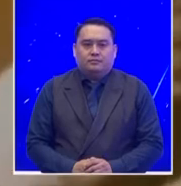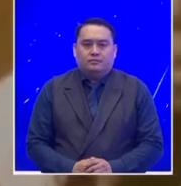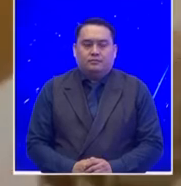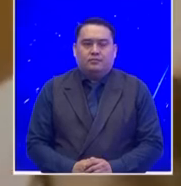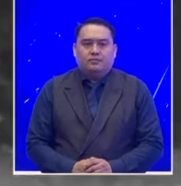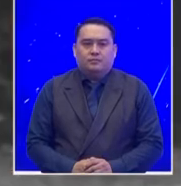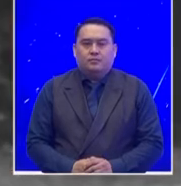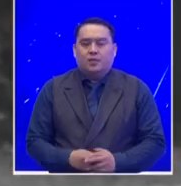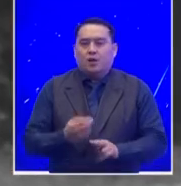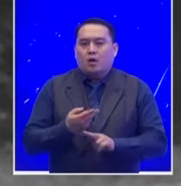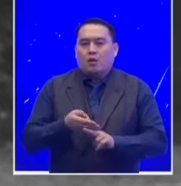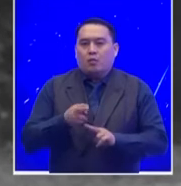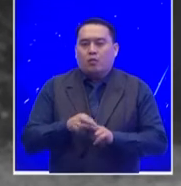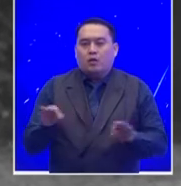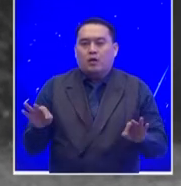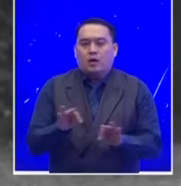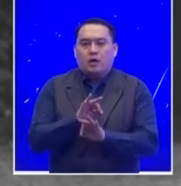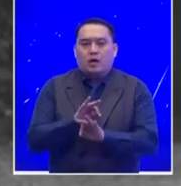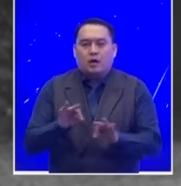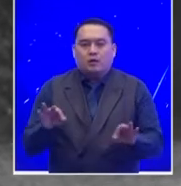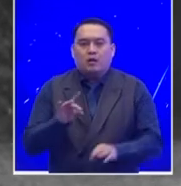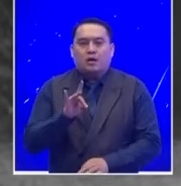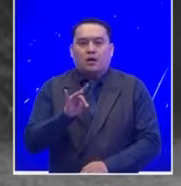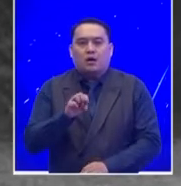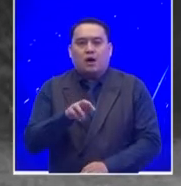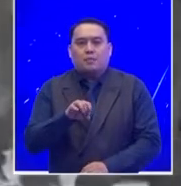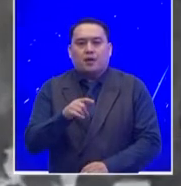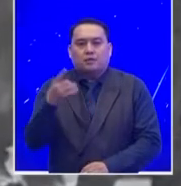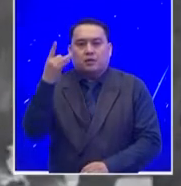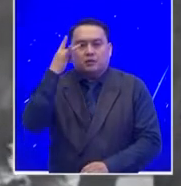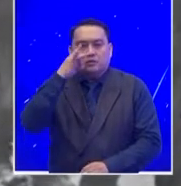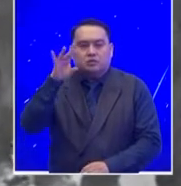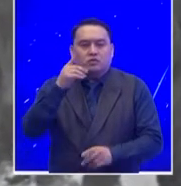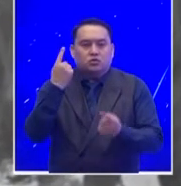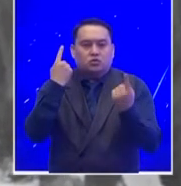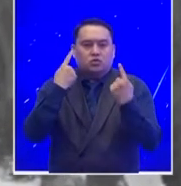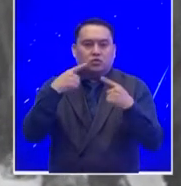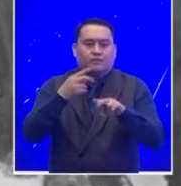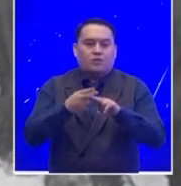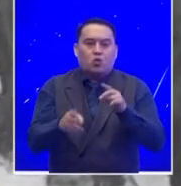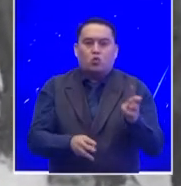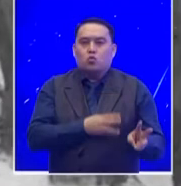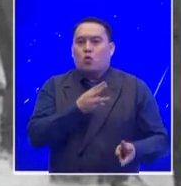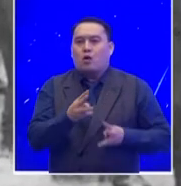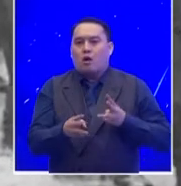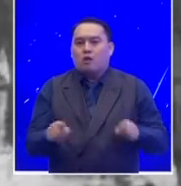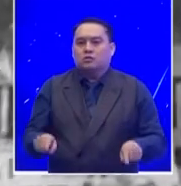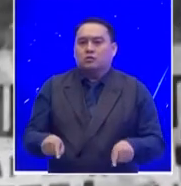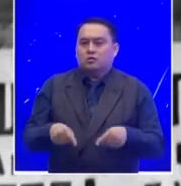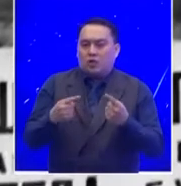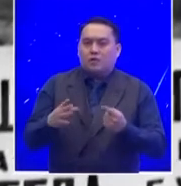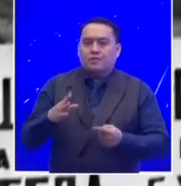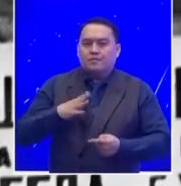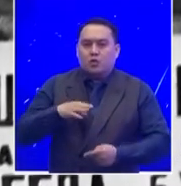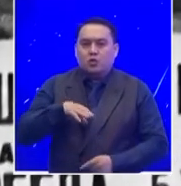Бұл әнді соғыс кезінде атақты композитор Рамазан Елебаев шығарған. Өлең Сұрапыл шақта талай әскердің рухын көтерген деседі. Туындыға түрткі